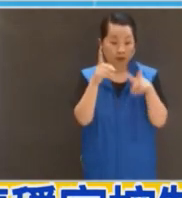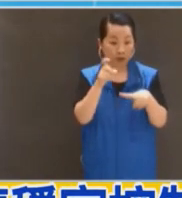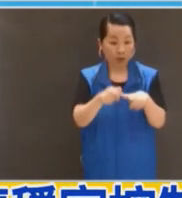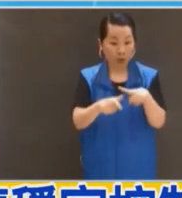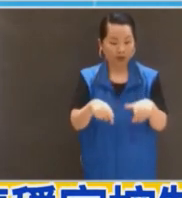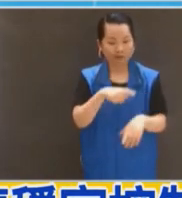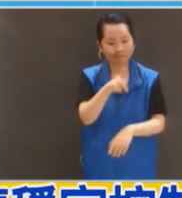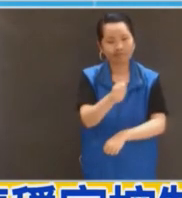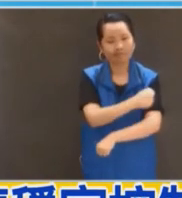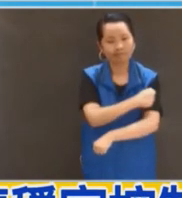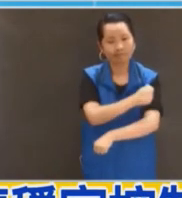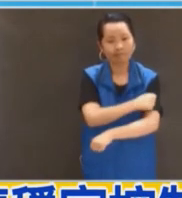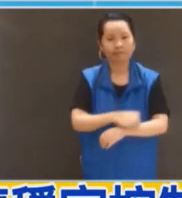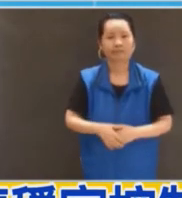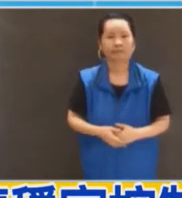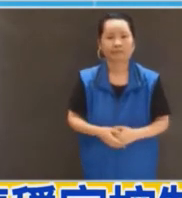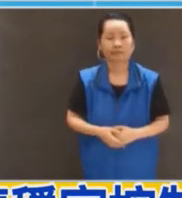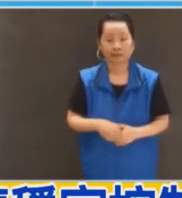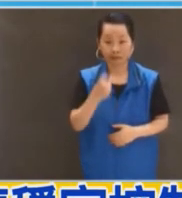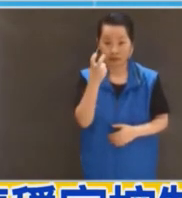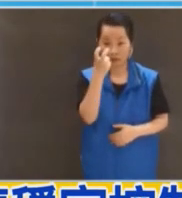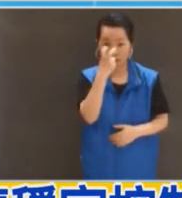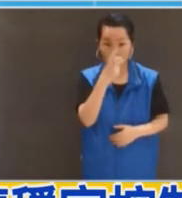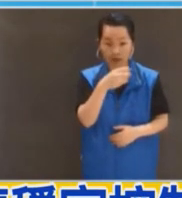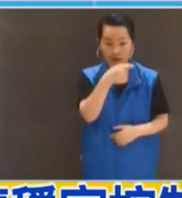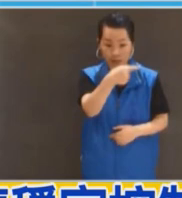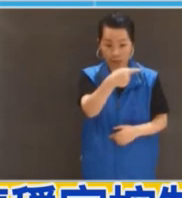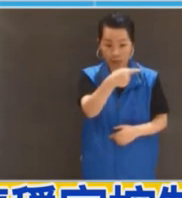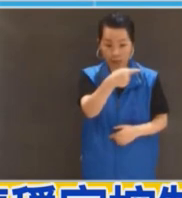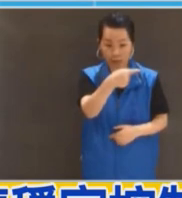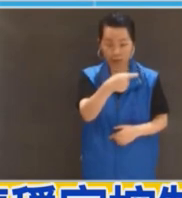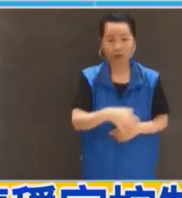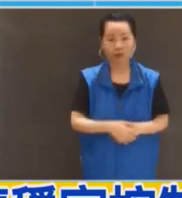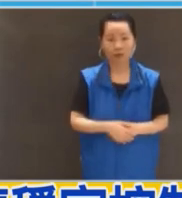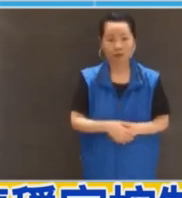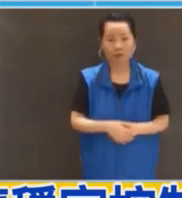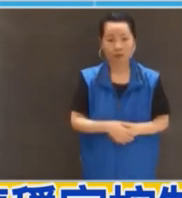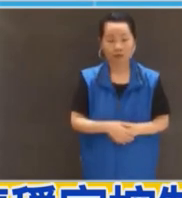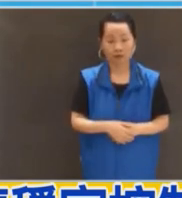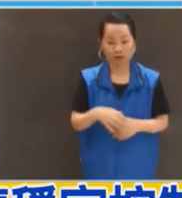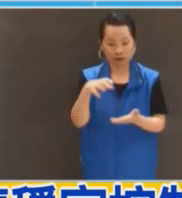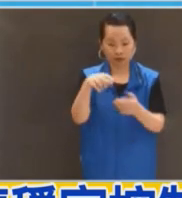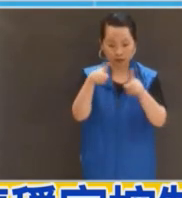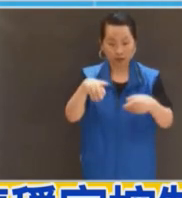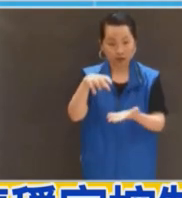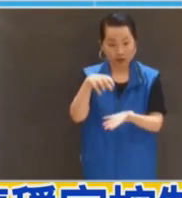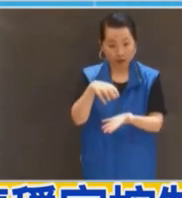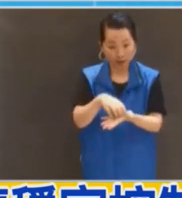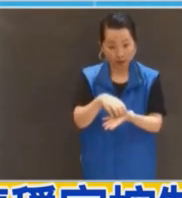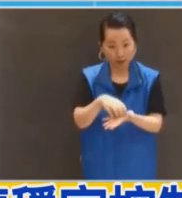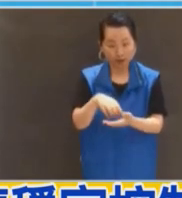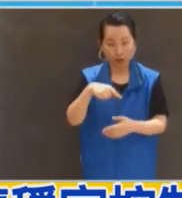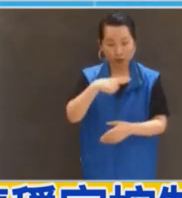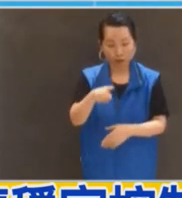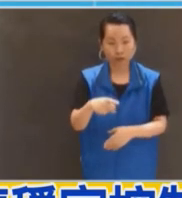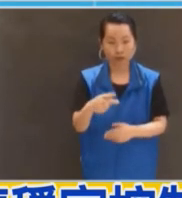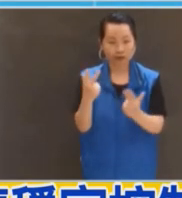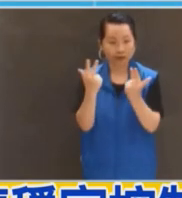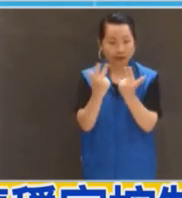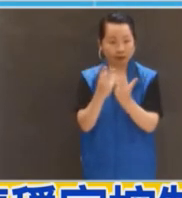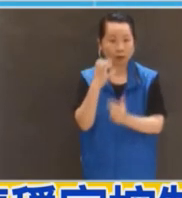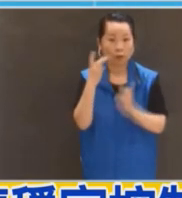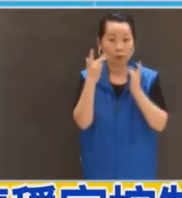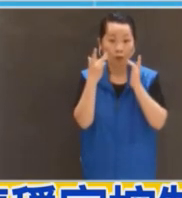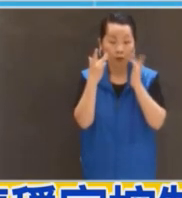时间很辛苦，筛检出来阴性以后才能够除筛检的证明，到新北的果菜来